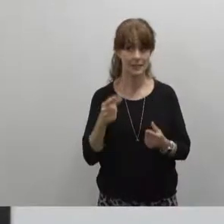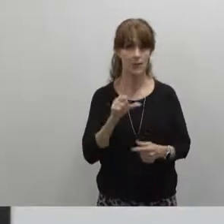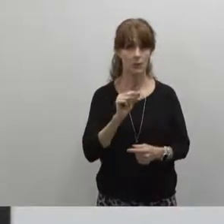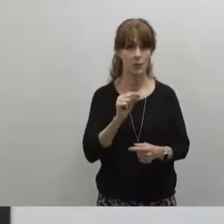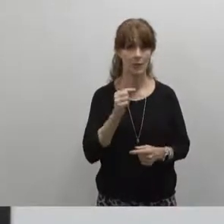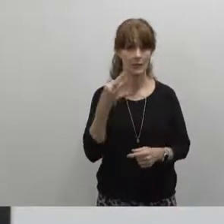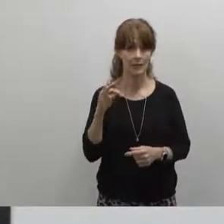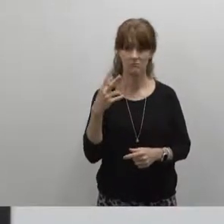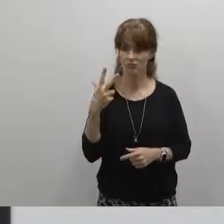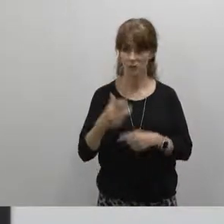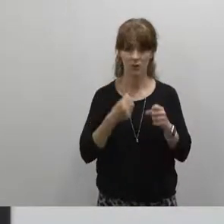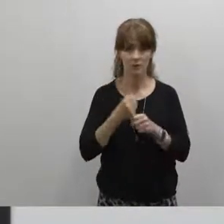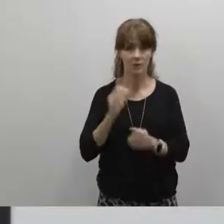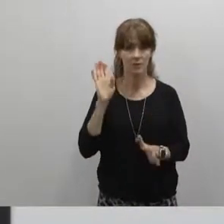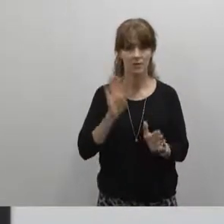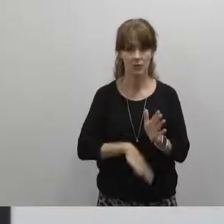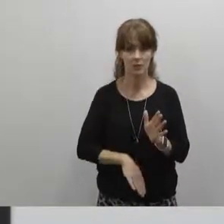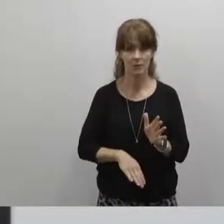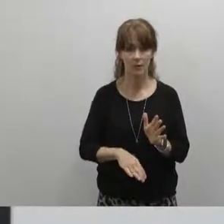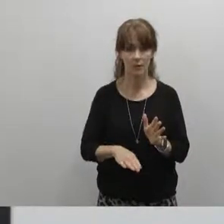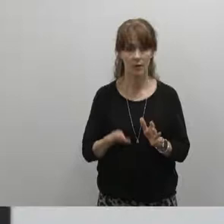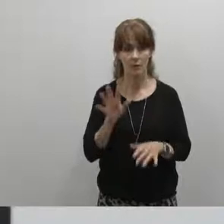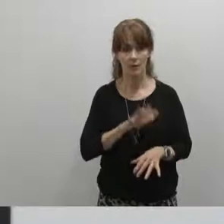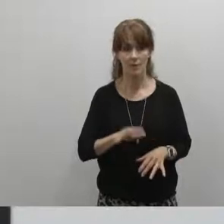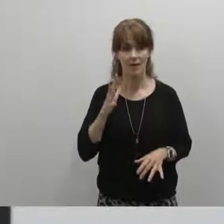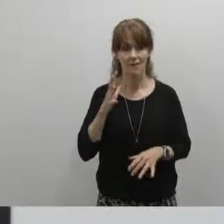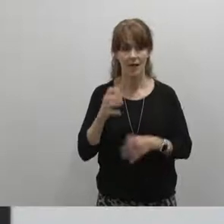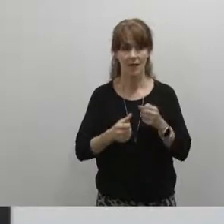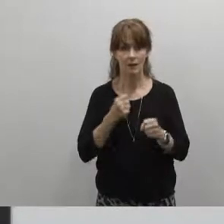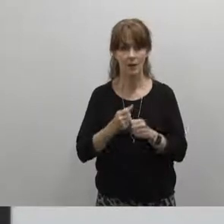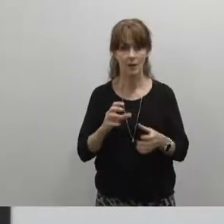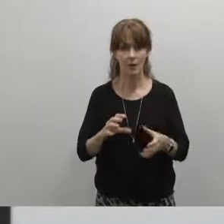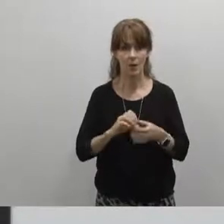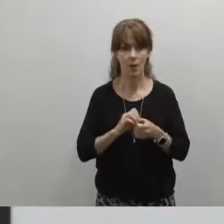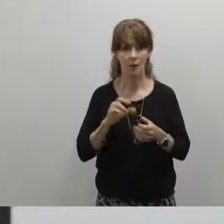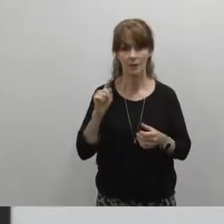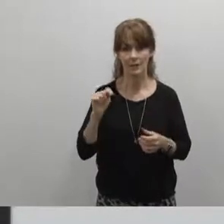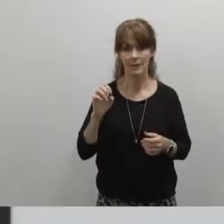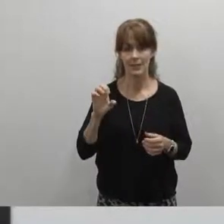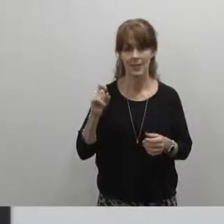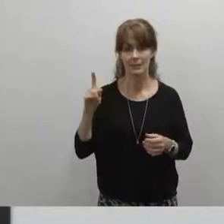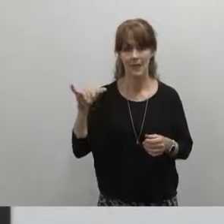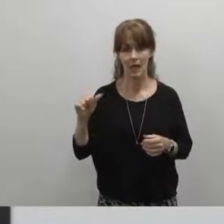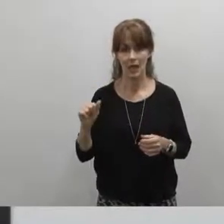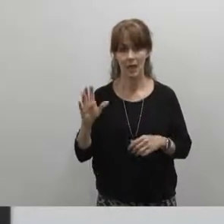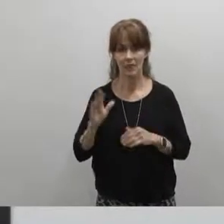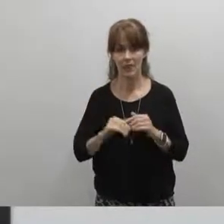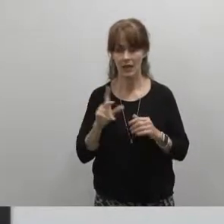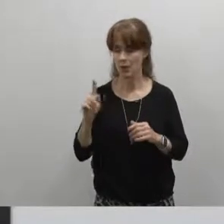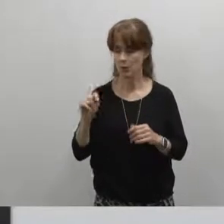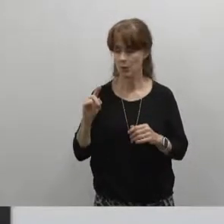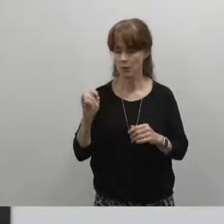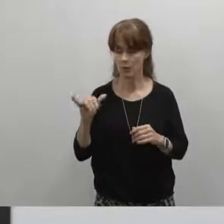tăng pi bay chân nam rui mà hơi nó cứ thà tầm lại để dương trời bóng nó bị chết tại sọ